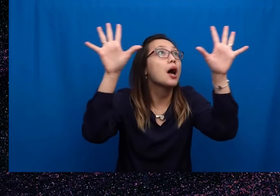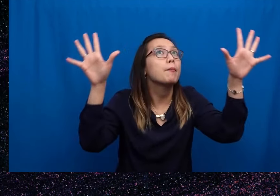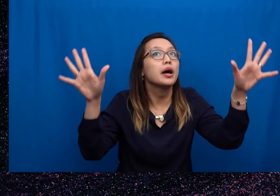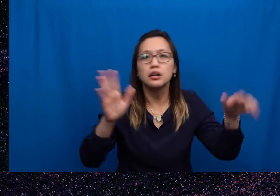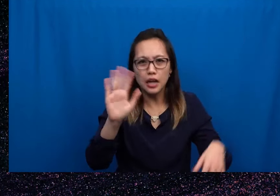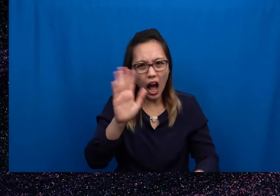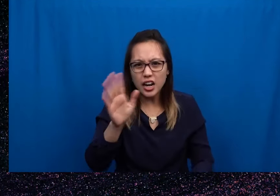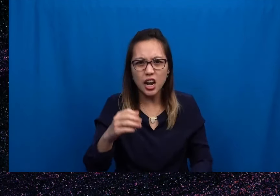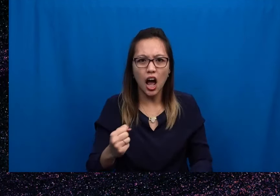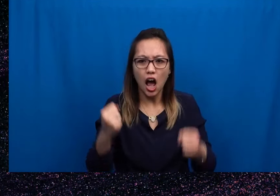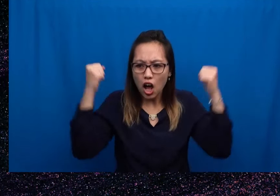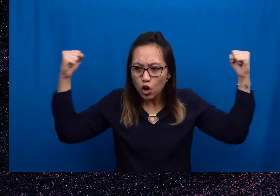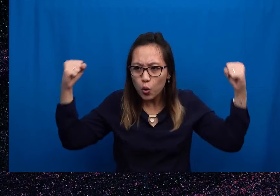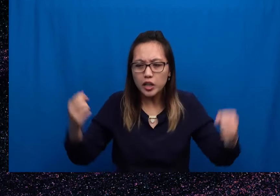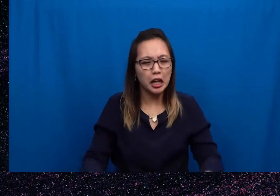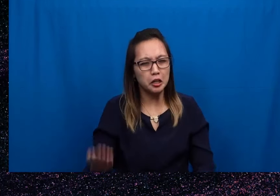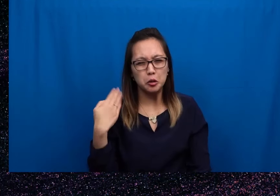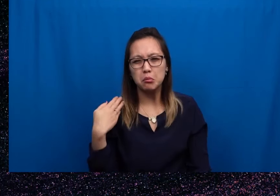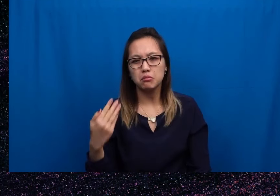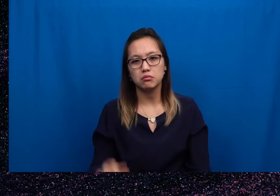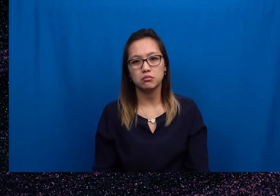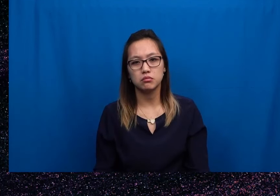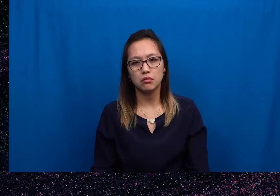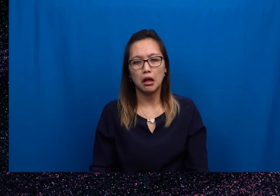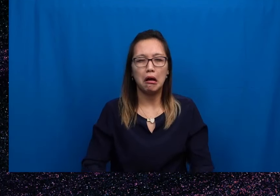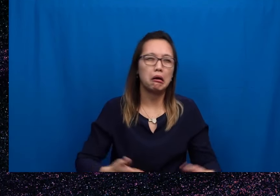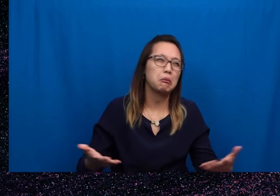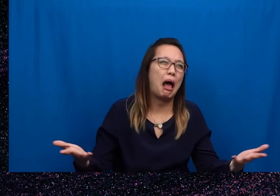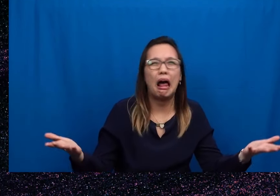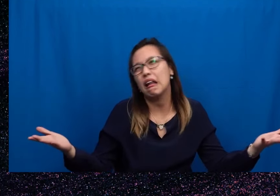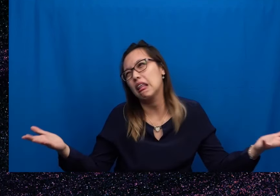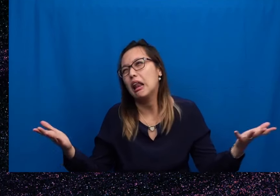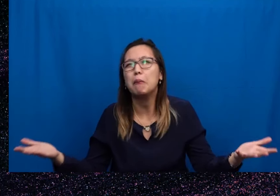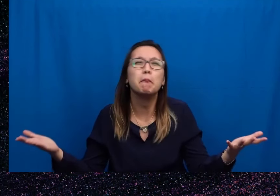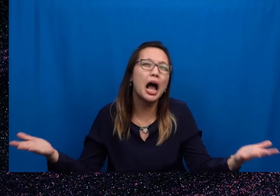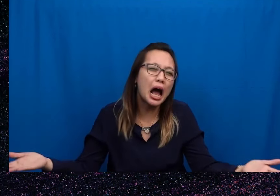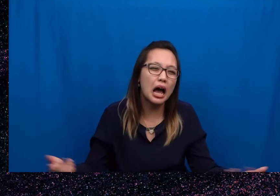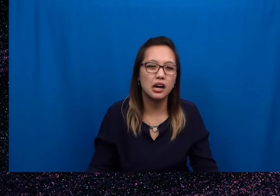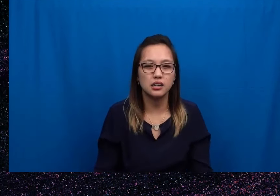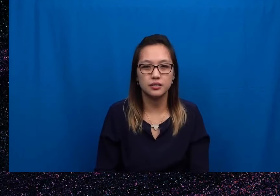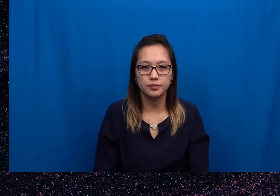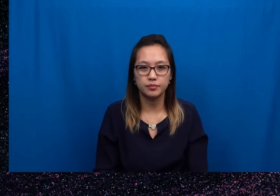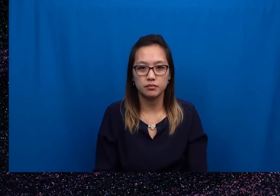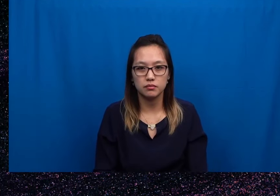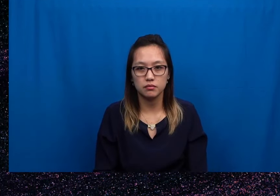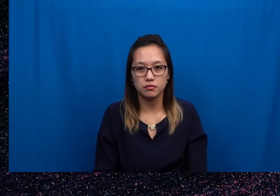ini. Kalau orang hidup tanpa pengharapan, maka sebetulnya sekalipun dia masih bernapas, dia sudah